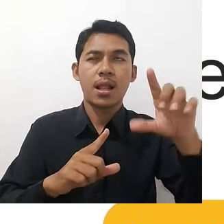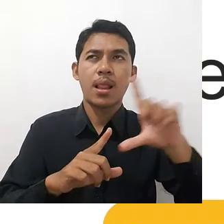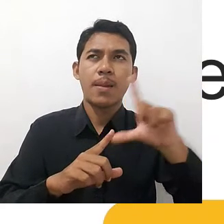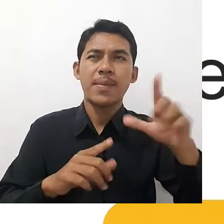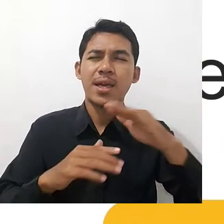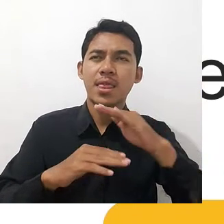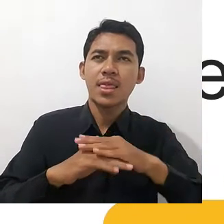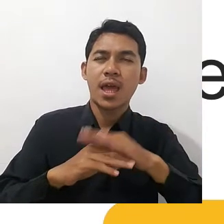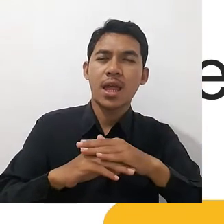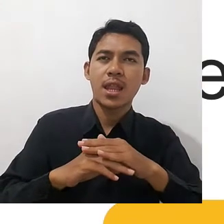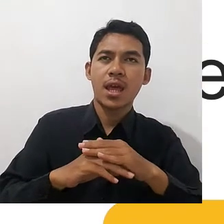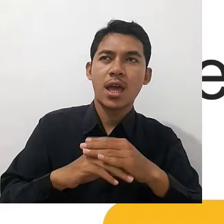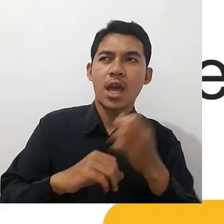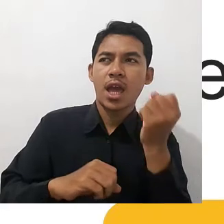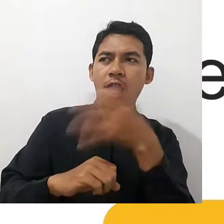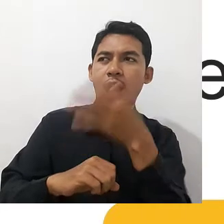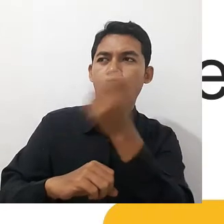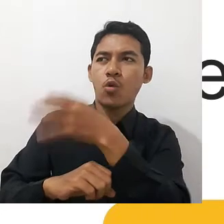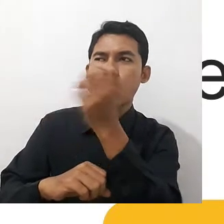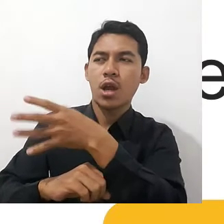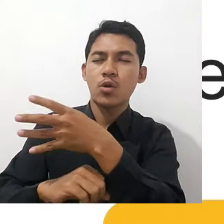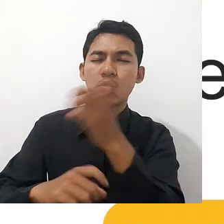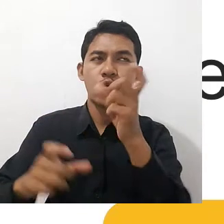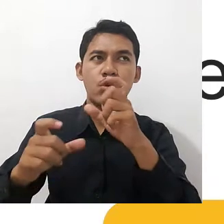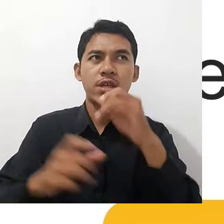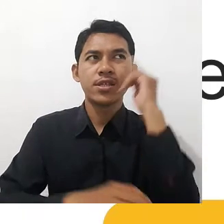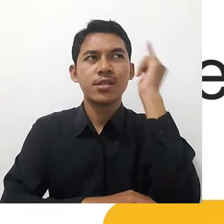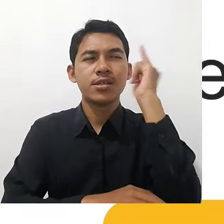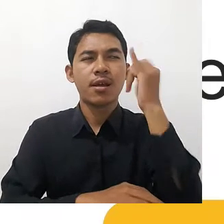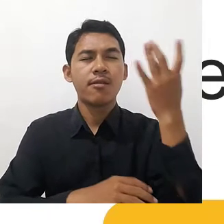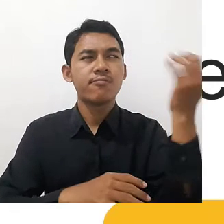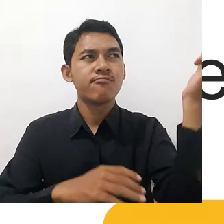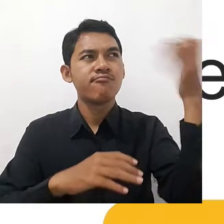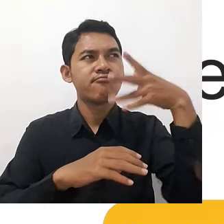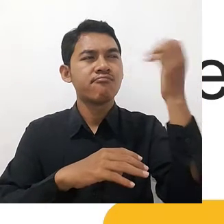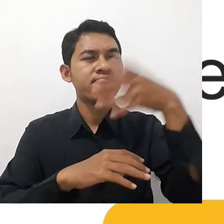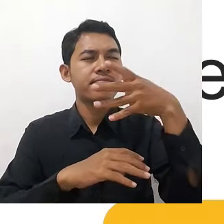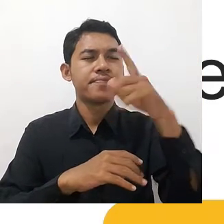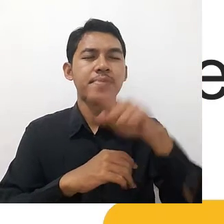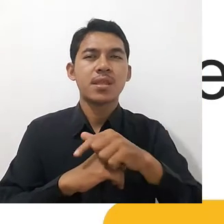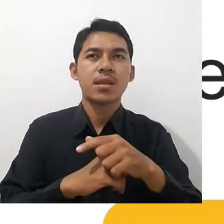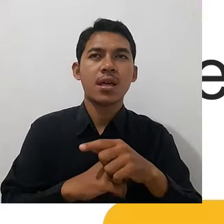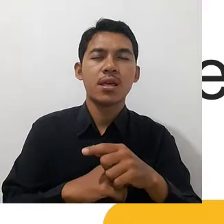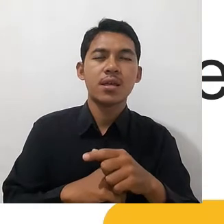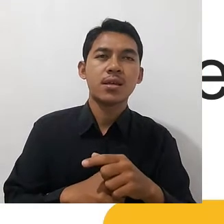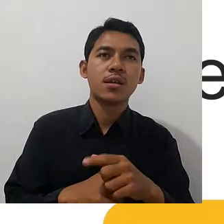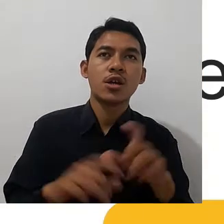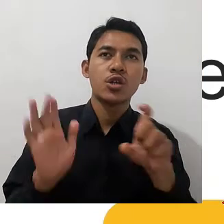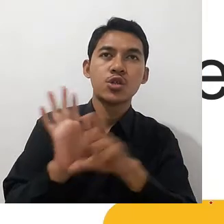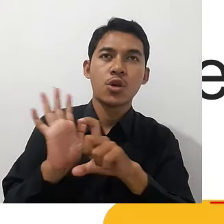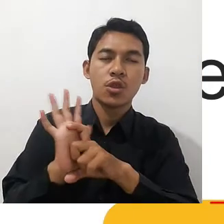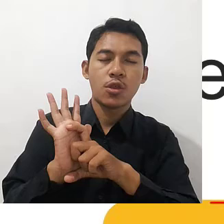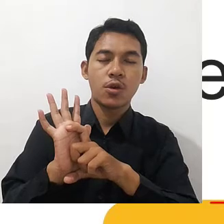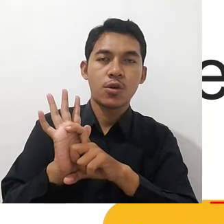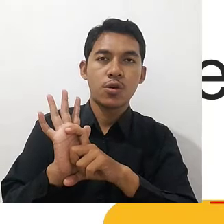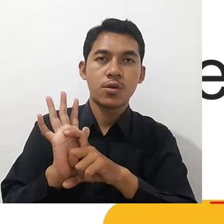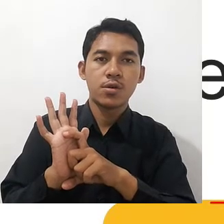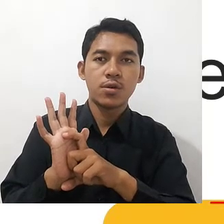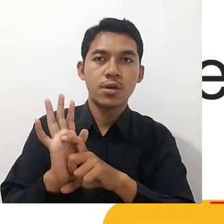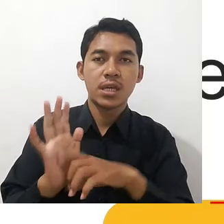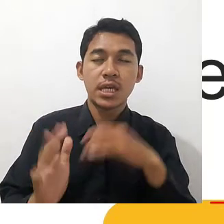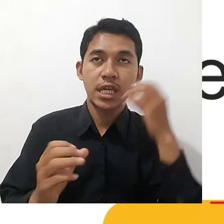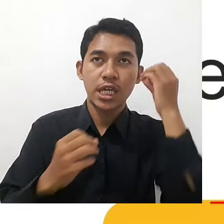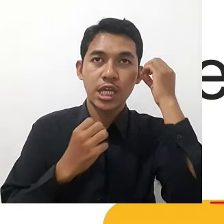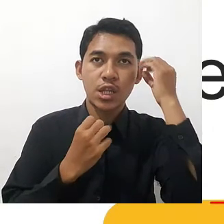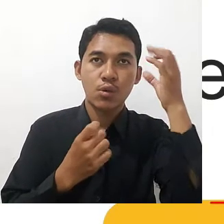gangguan-gangguan sinyal. Contoh ya, misalkan ini sinyal informasi nih. Nah, ini misalkan sinyal informasi nih, misalkan itu ya. Nah, ini sinyal